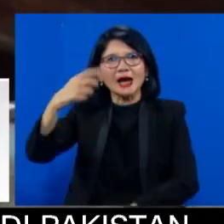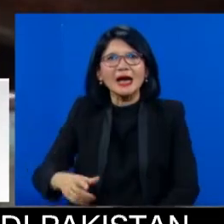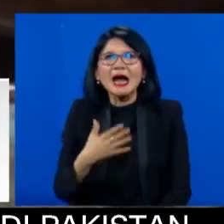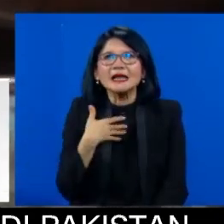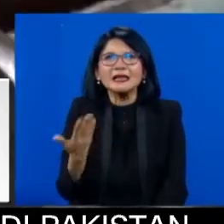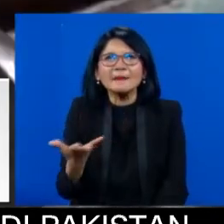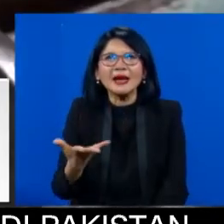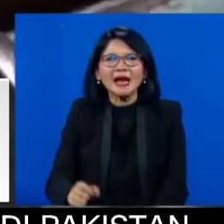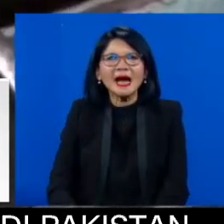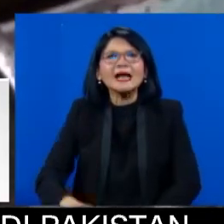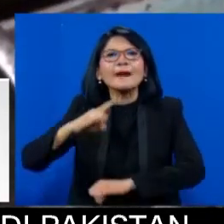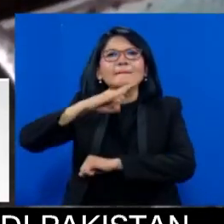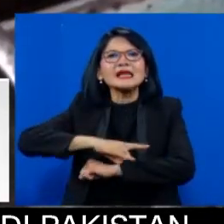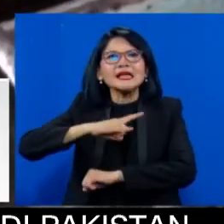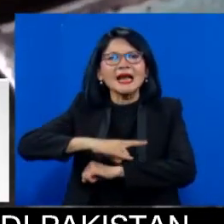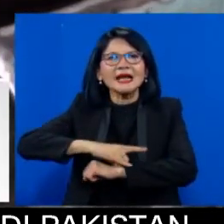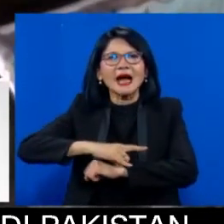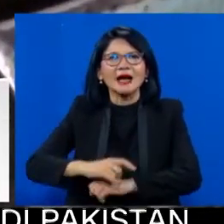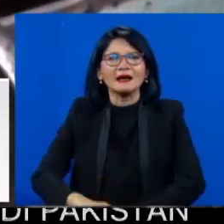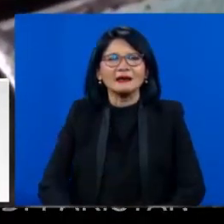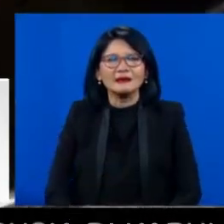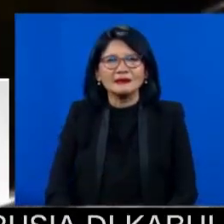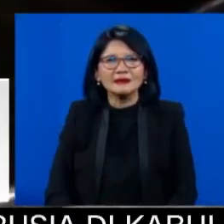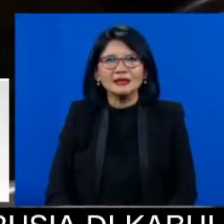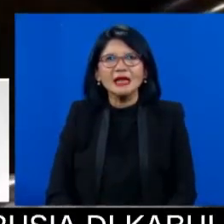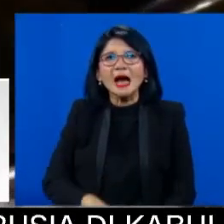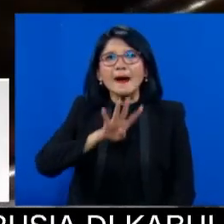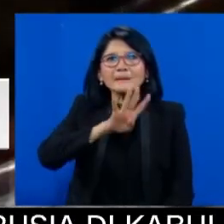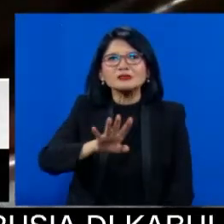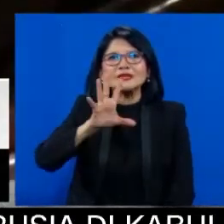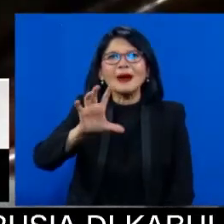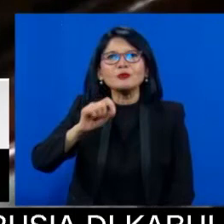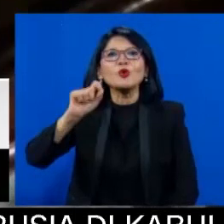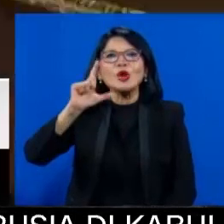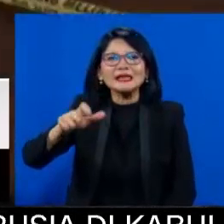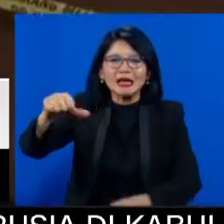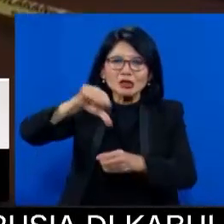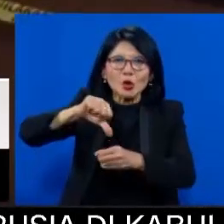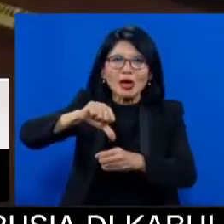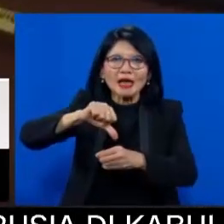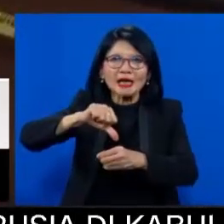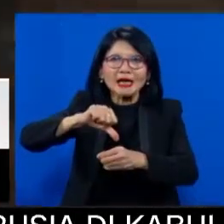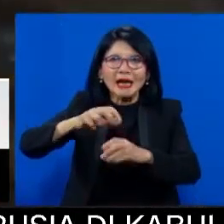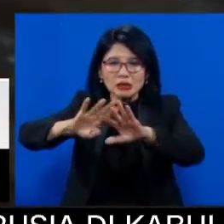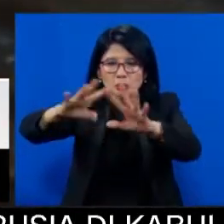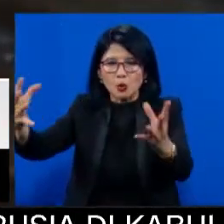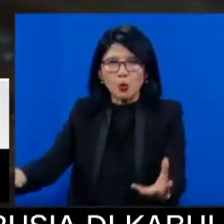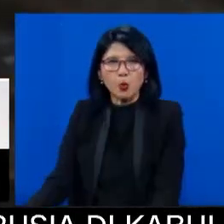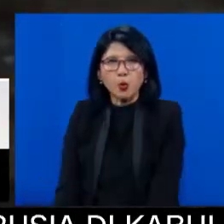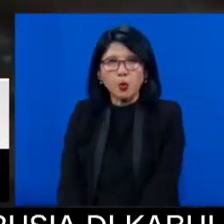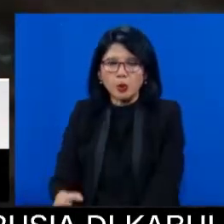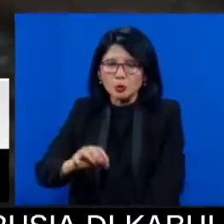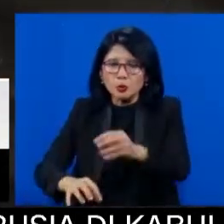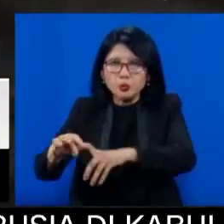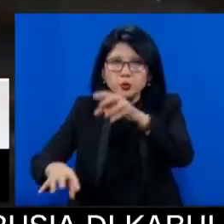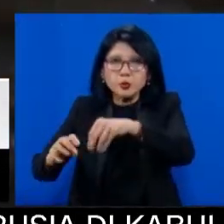Malompong, Desa Sukasari, Kecamatan Cikijing, Majalengka. 450 liter solar disimpan dalam sejumlah tong. Modus pelaku adalah dengan